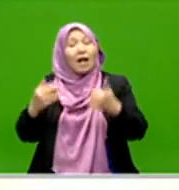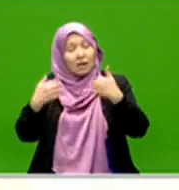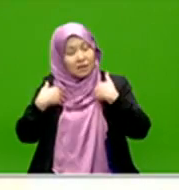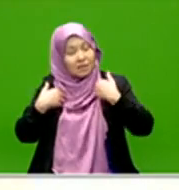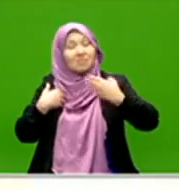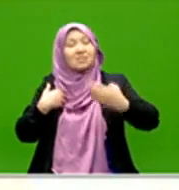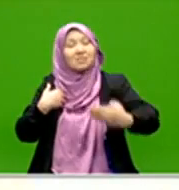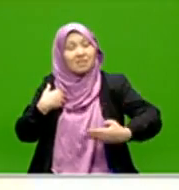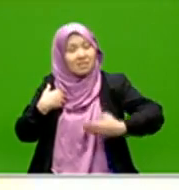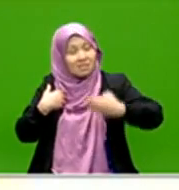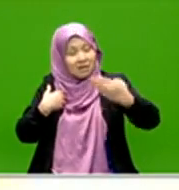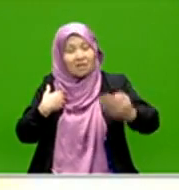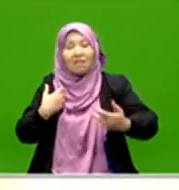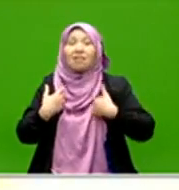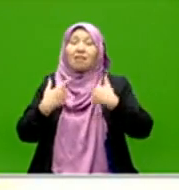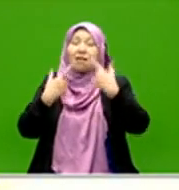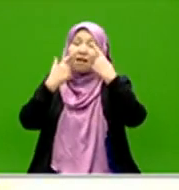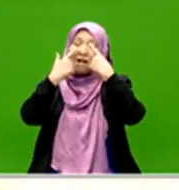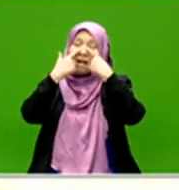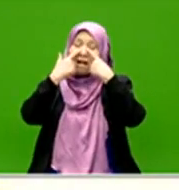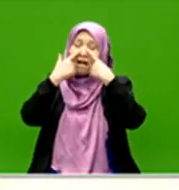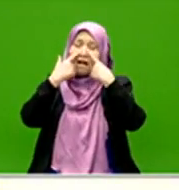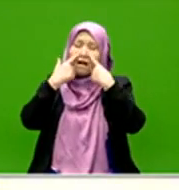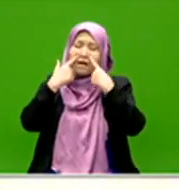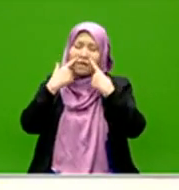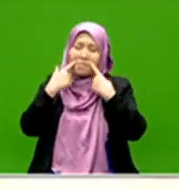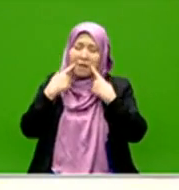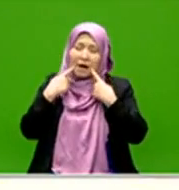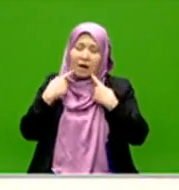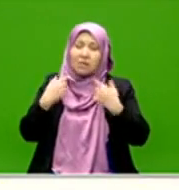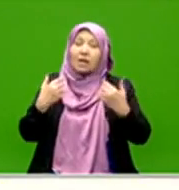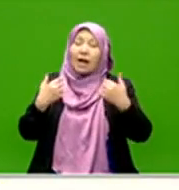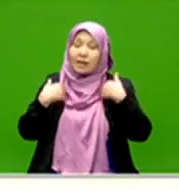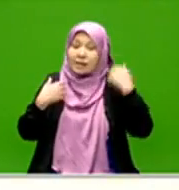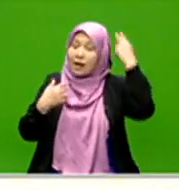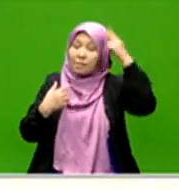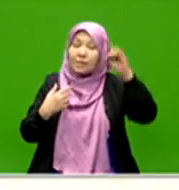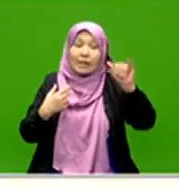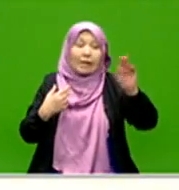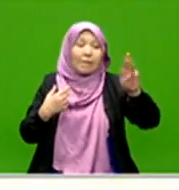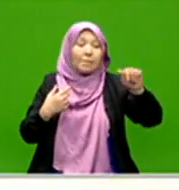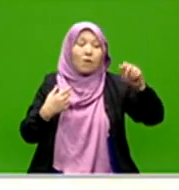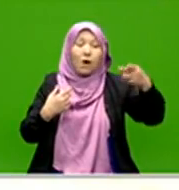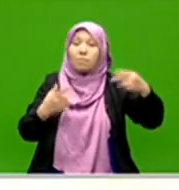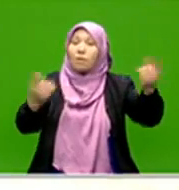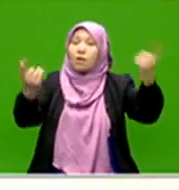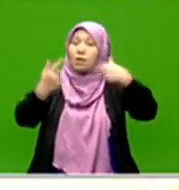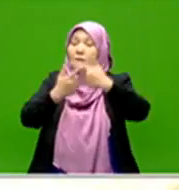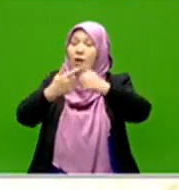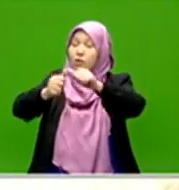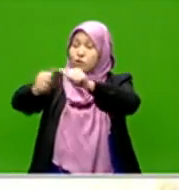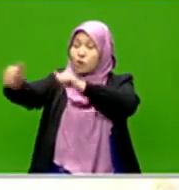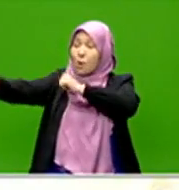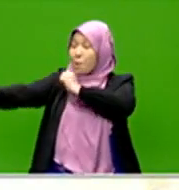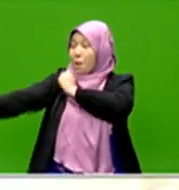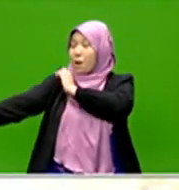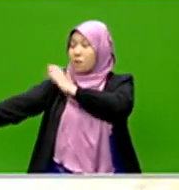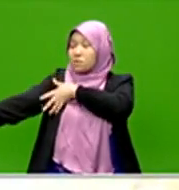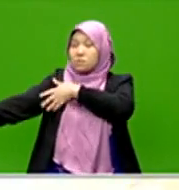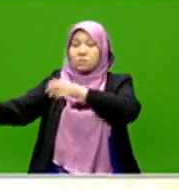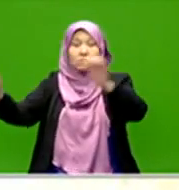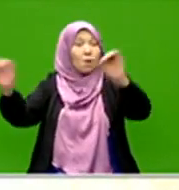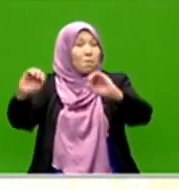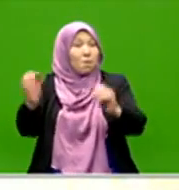darah, betul, air mata. Nabi Ibrahim, betul, kan. Dia datang daripada jauh tu, ya, daripada Palestin tu pergi ke Mekah. Tak ada tanaman. Betul.